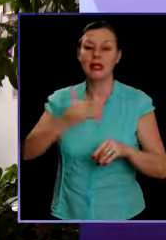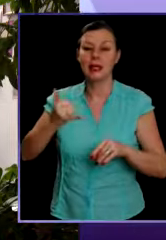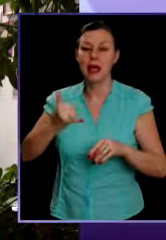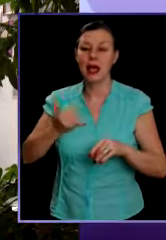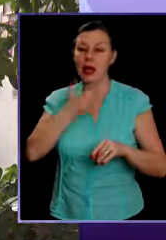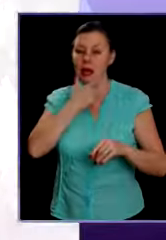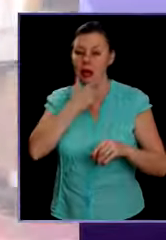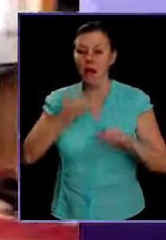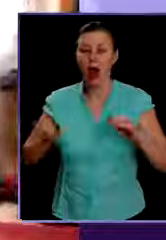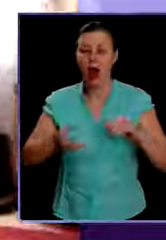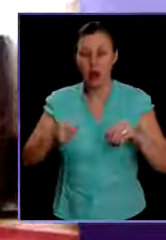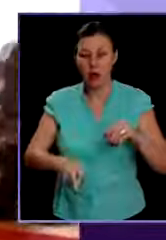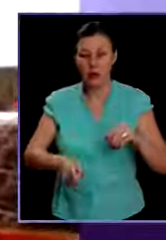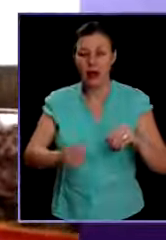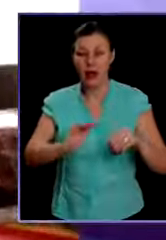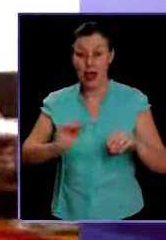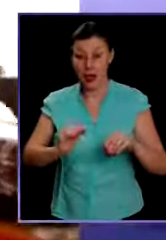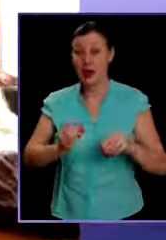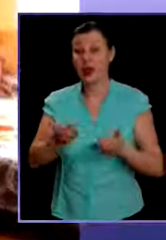diabéteszes gyereknek jár.